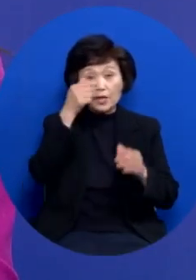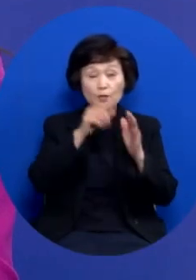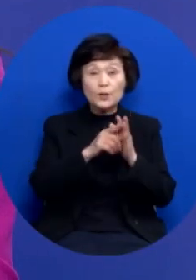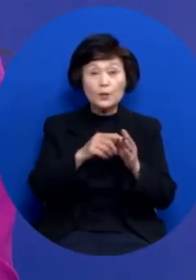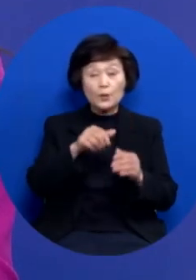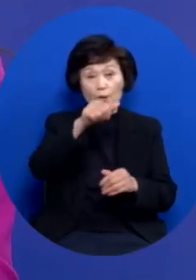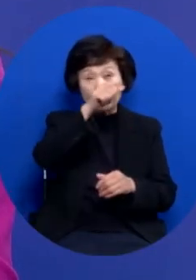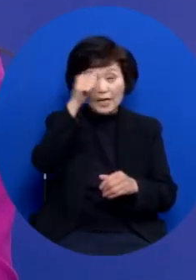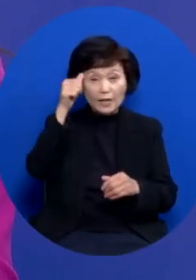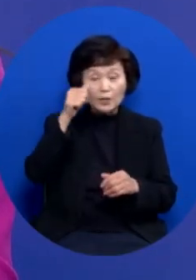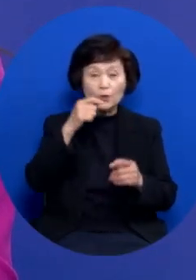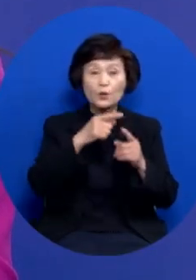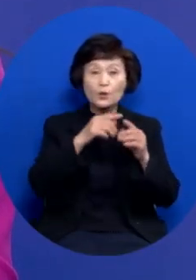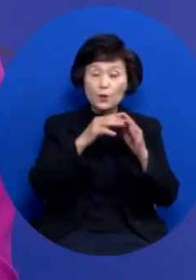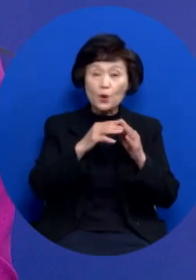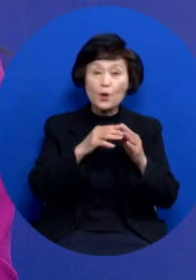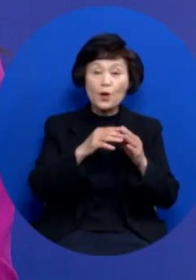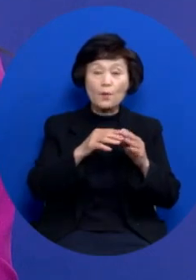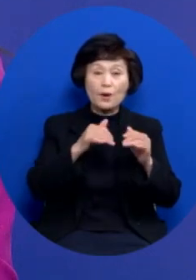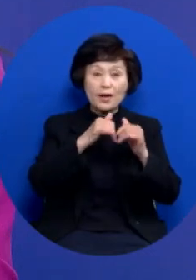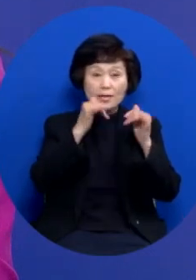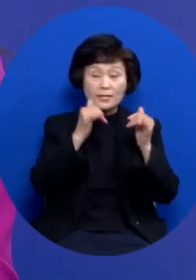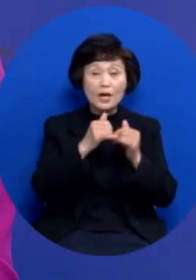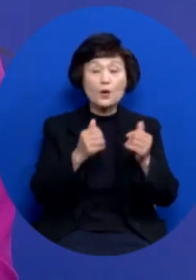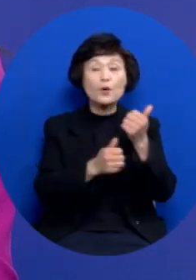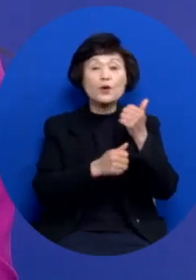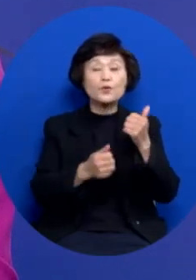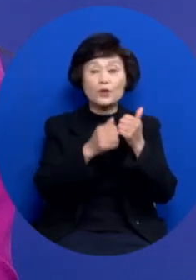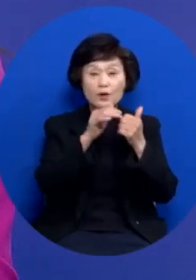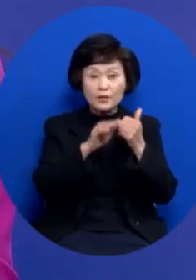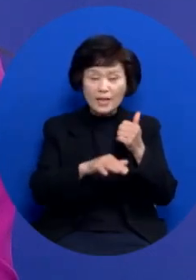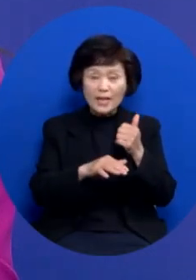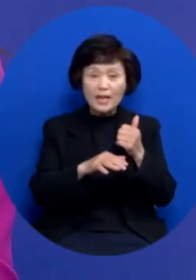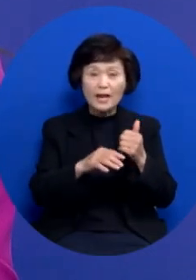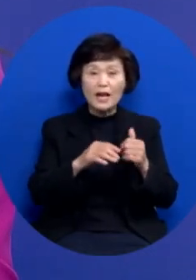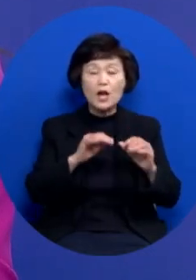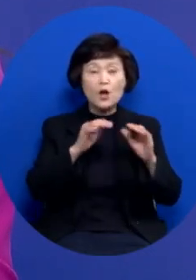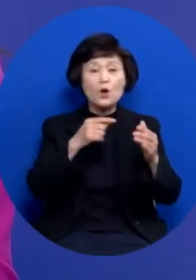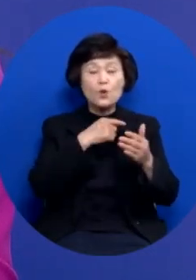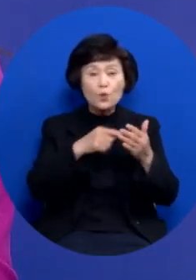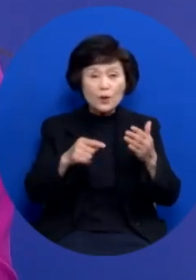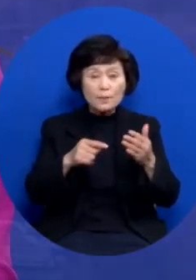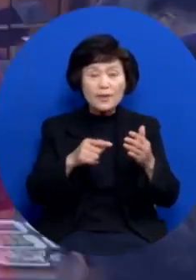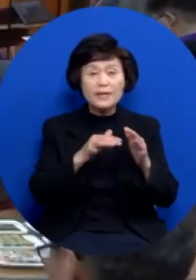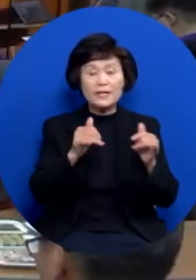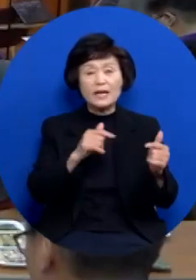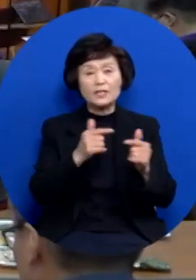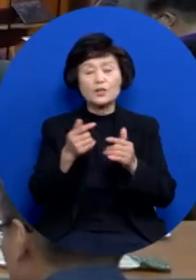한국기독교장로회 교회와 사회위원회가 국가보안법 피해자들을 위한 금요기도회를 진행했습니다.